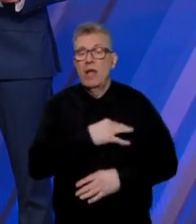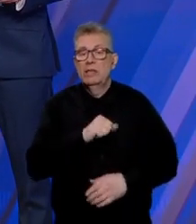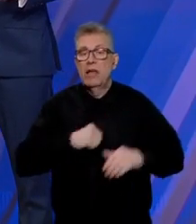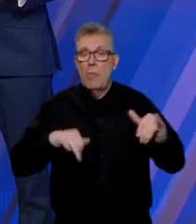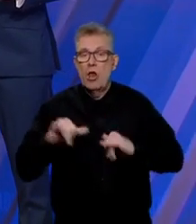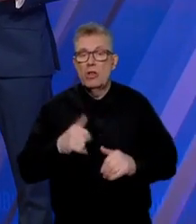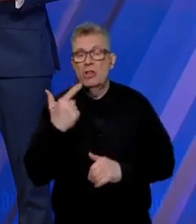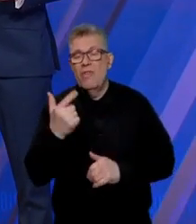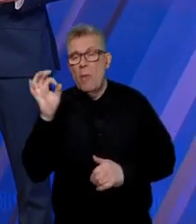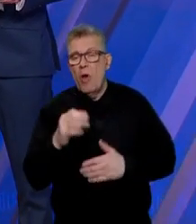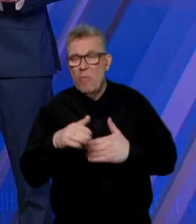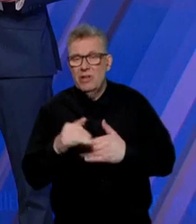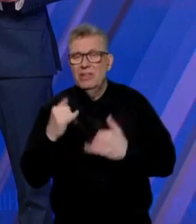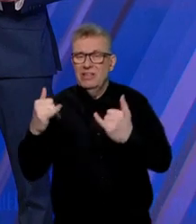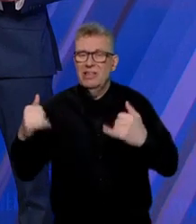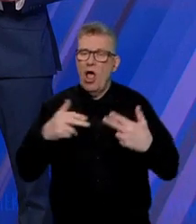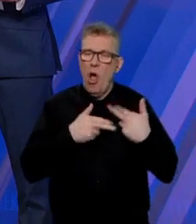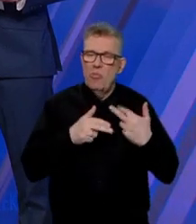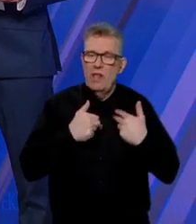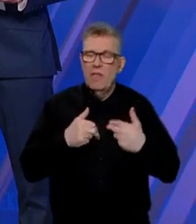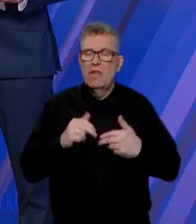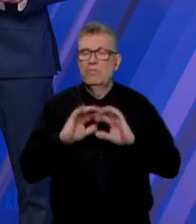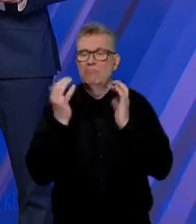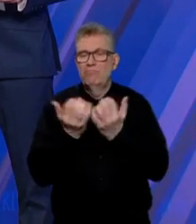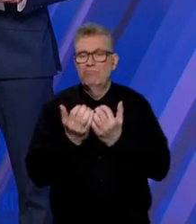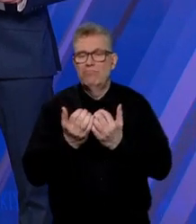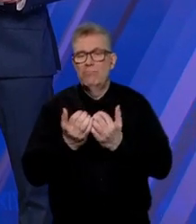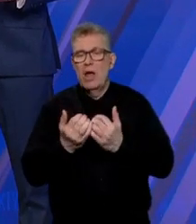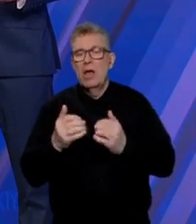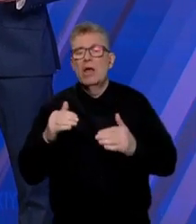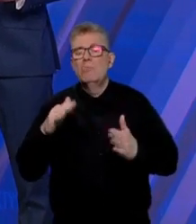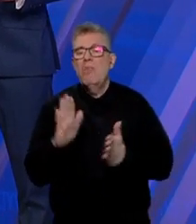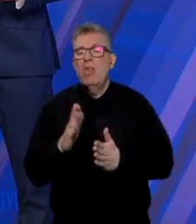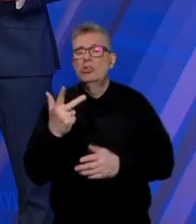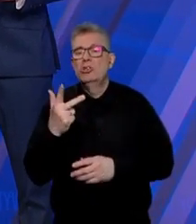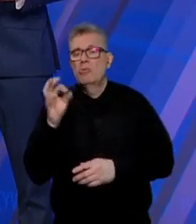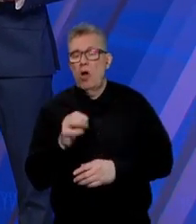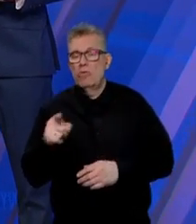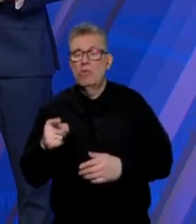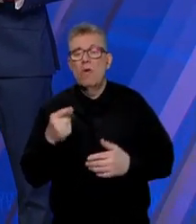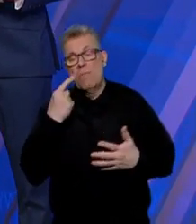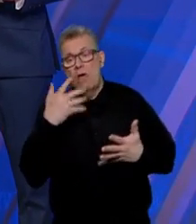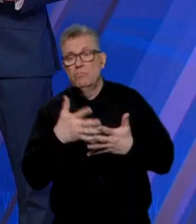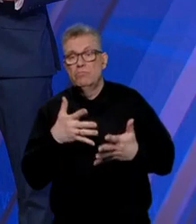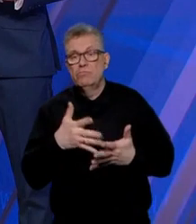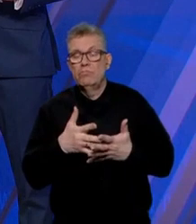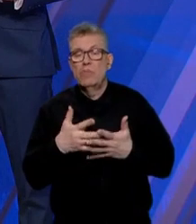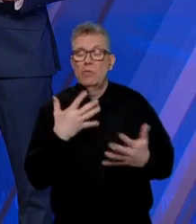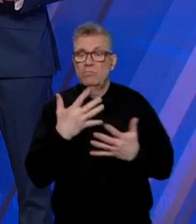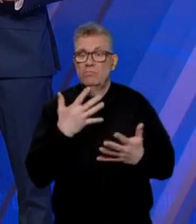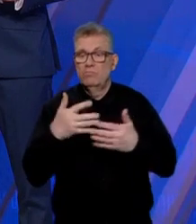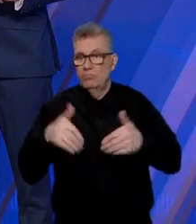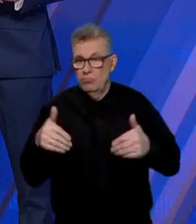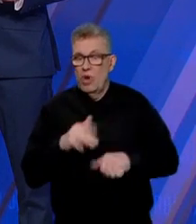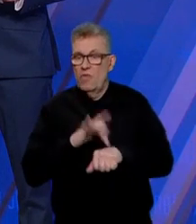poparcia i inne komitety startujące do Sejmiku, niecałe 3%. Tak przedstawiają się prognozowane w naszym województwie wyniki do